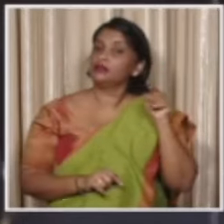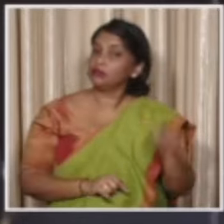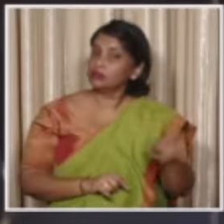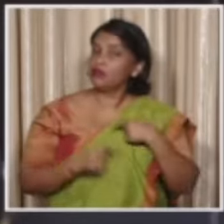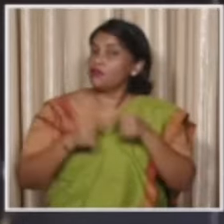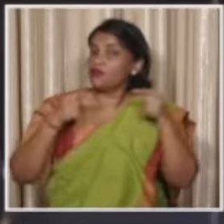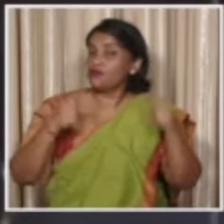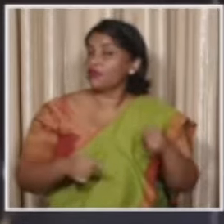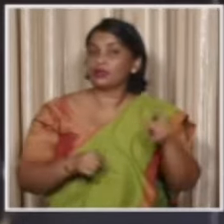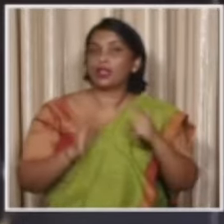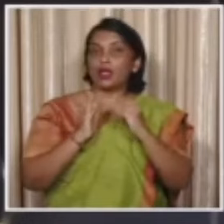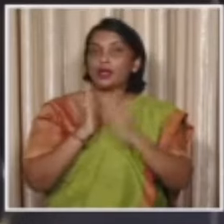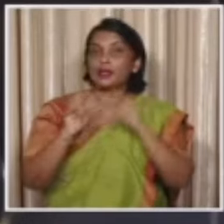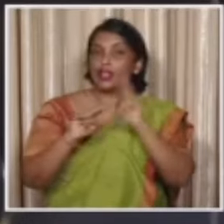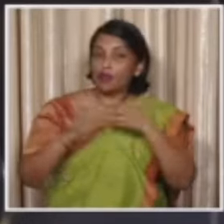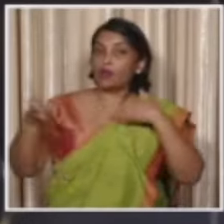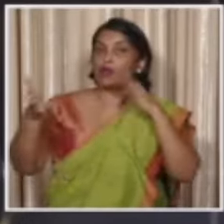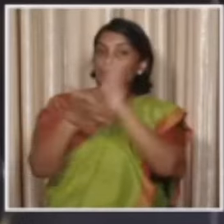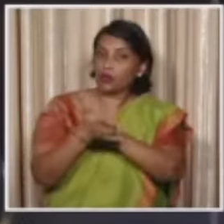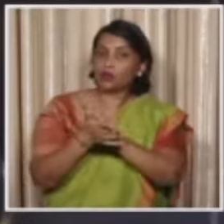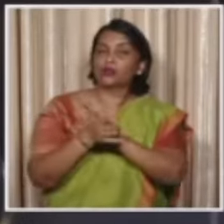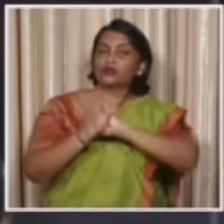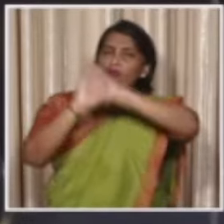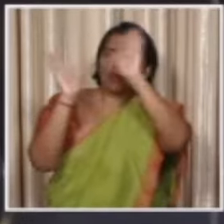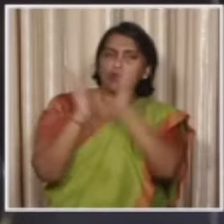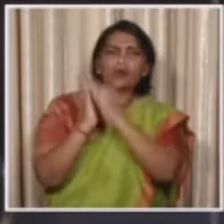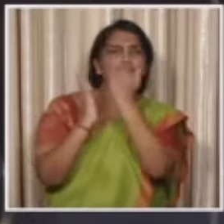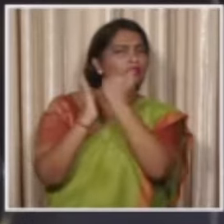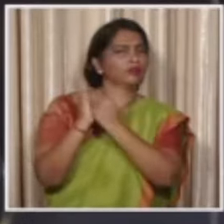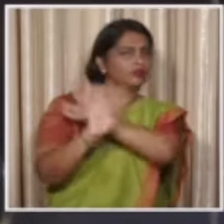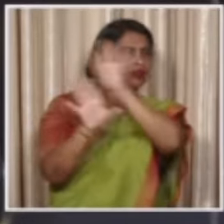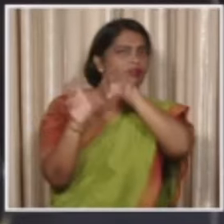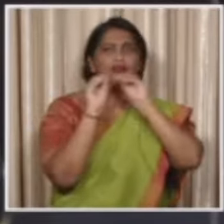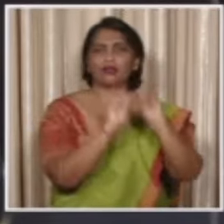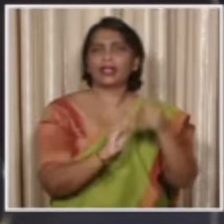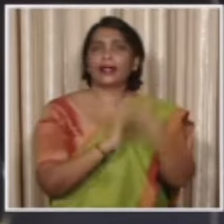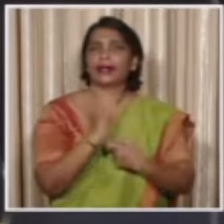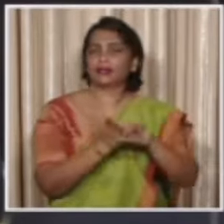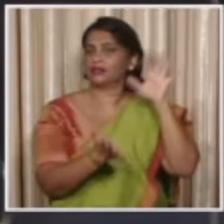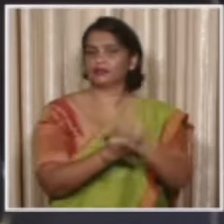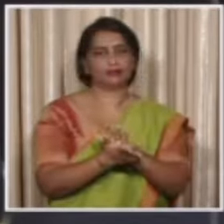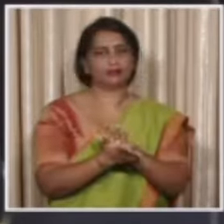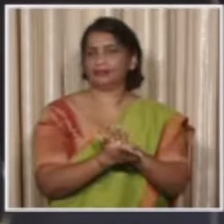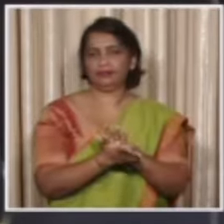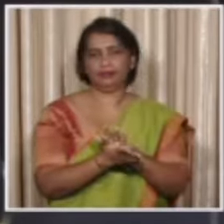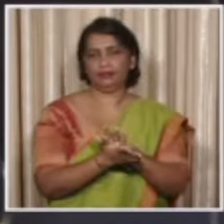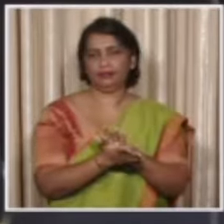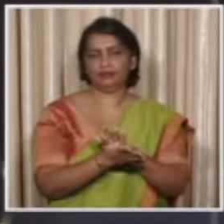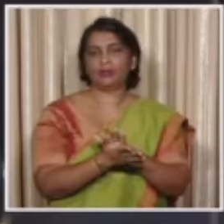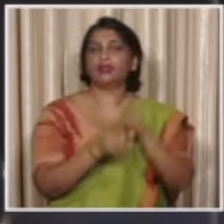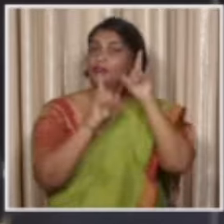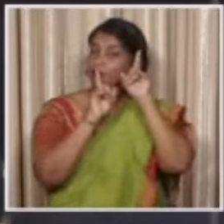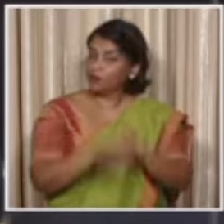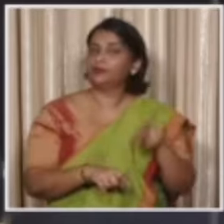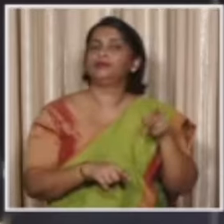විරුද්ධ වෙන්නේ IMF එකත් එක්ක එකතු වෙච්ච සම්පූර්ණ ටාගට් එක මේක නීතියක් හැටියට ක්‍රියාත්මක කිරීම කියලා. ඉතින් ඒ